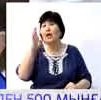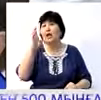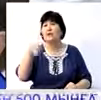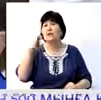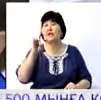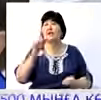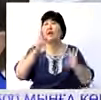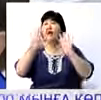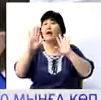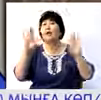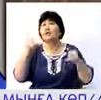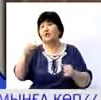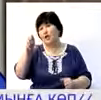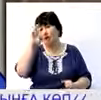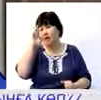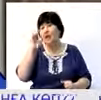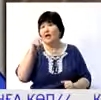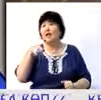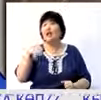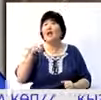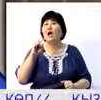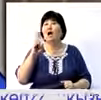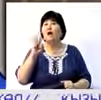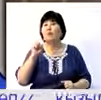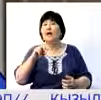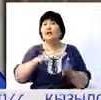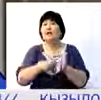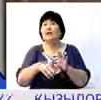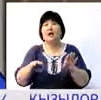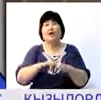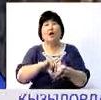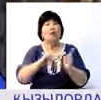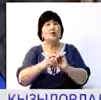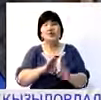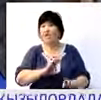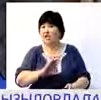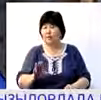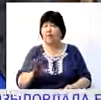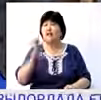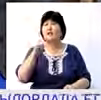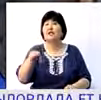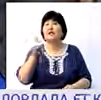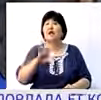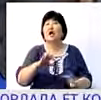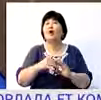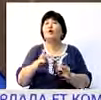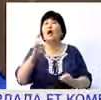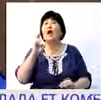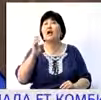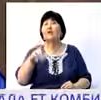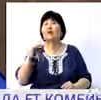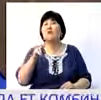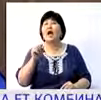стендісінде бейнеленетін мемлекеттік елтаңба және стандартқа сай өзгертілмеген. Сырдария ауданы әкімдігінің